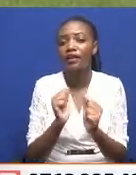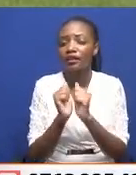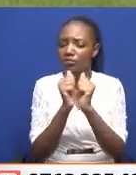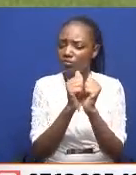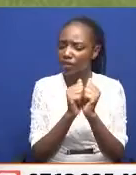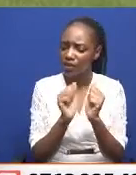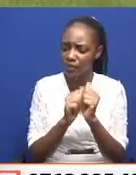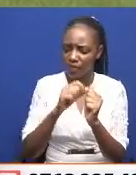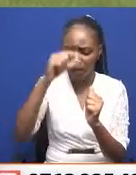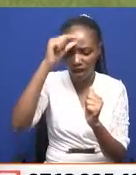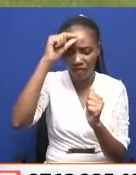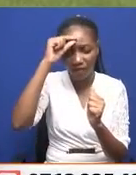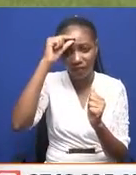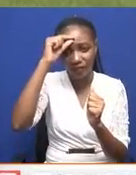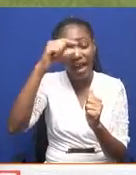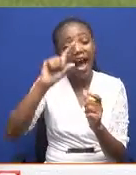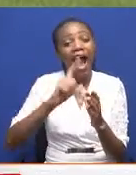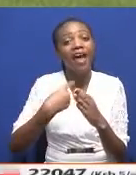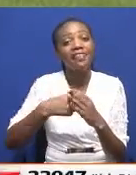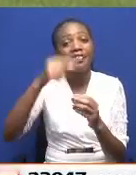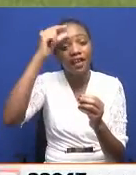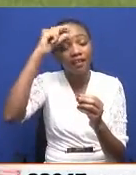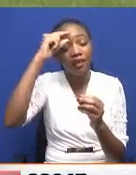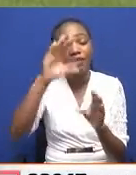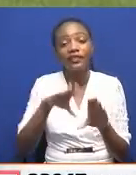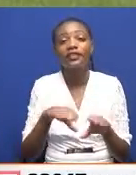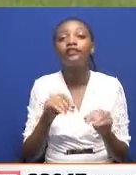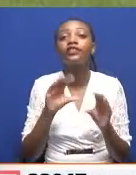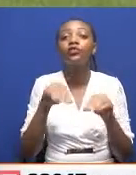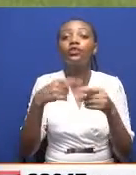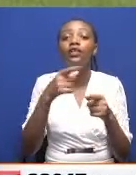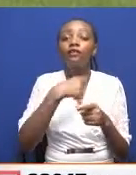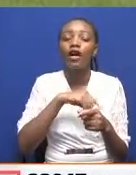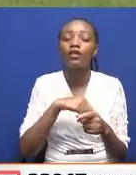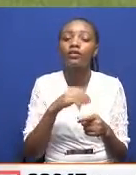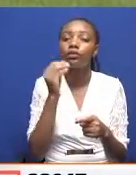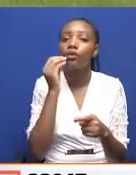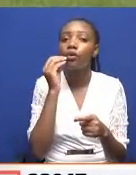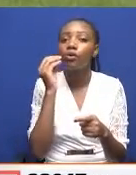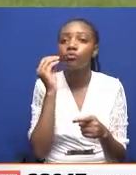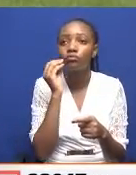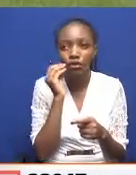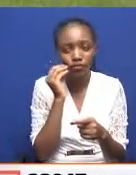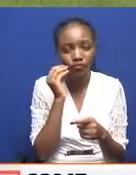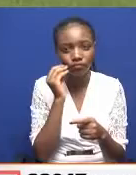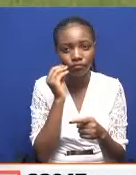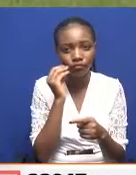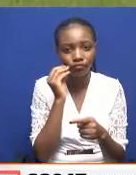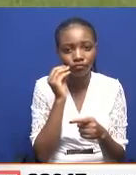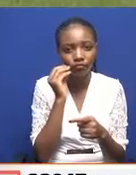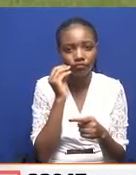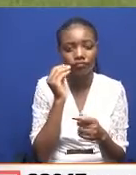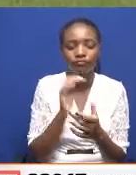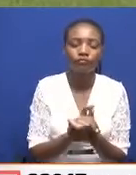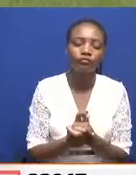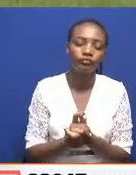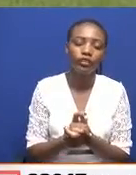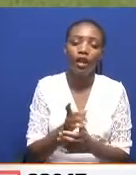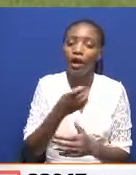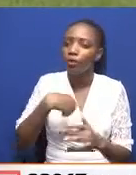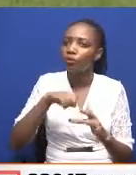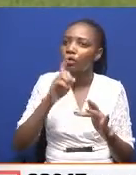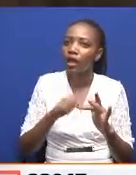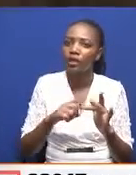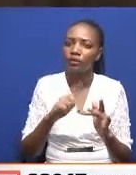serikali. Serikali imekubali kukupea makao. Wako wanatengeleza mambo yetu. Tuwezi kuingia